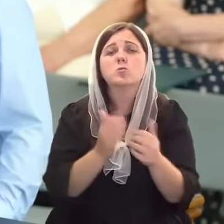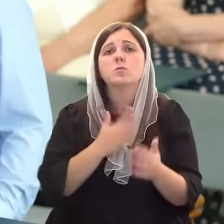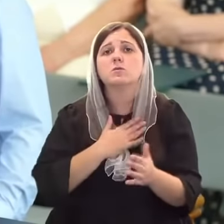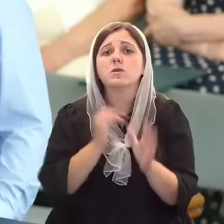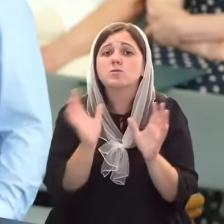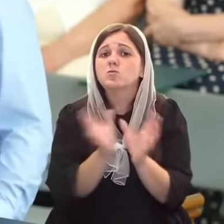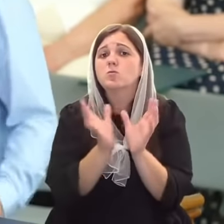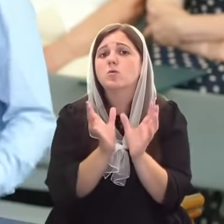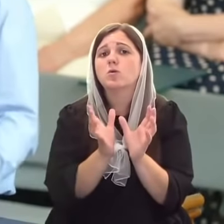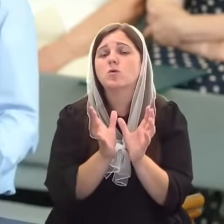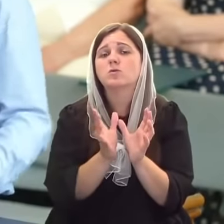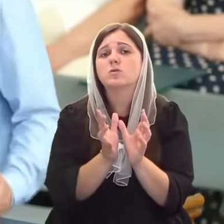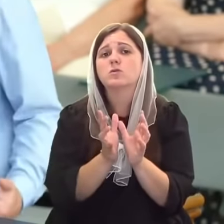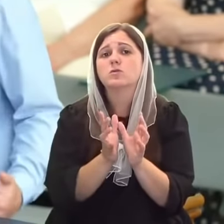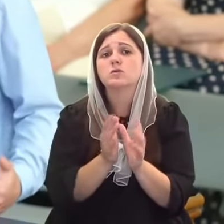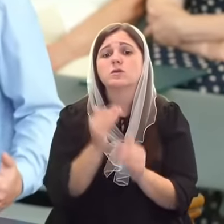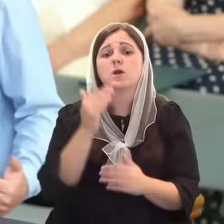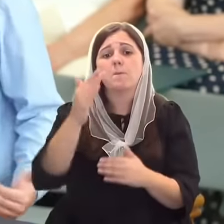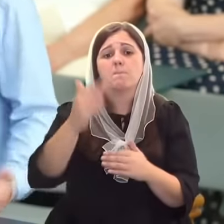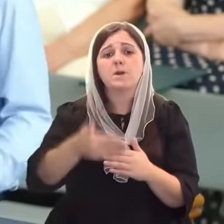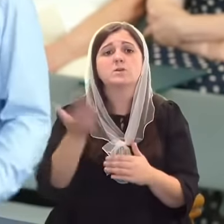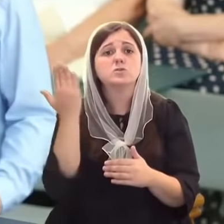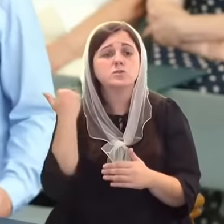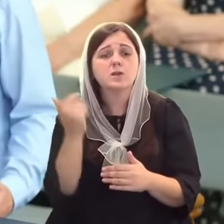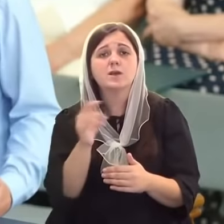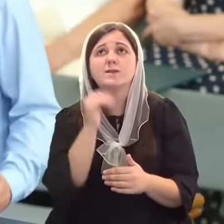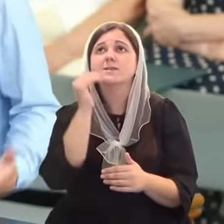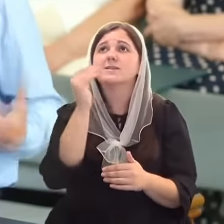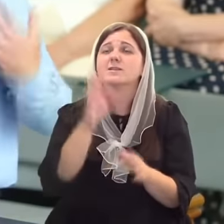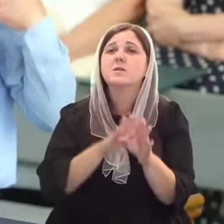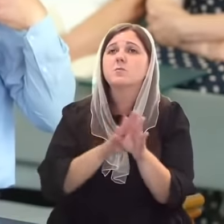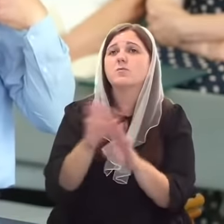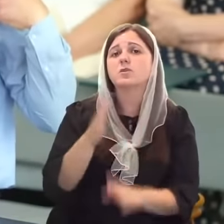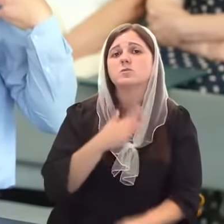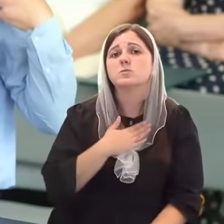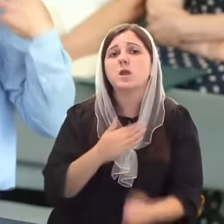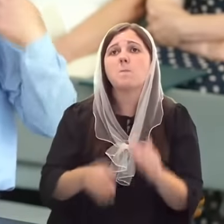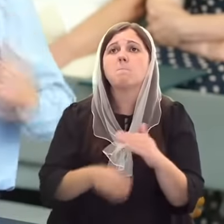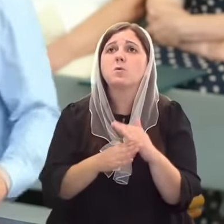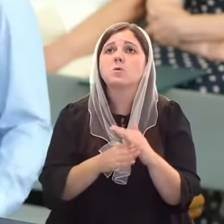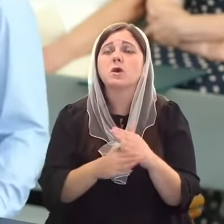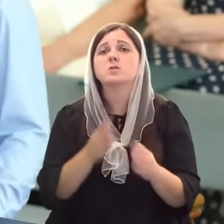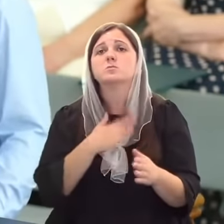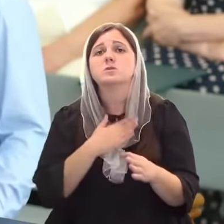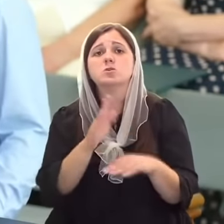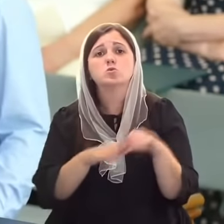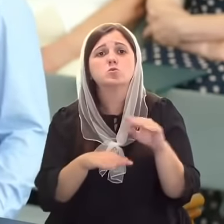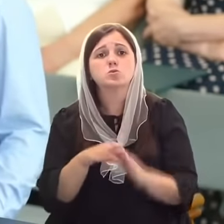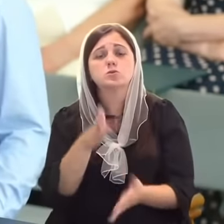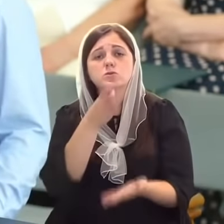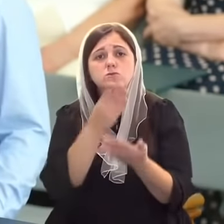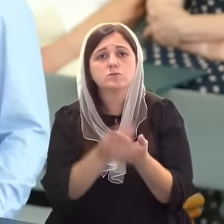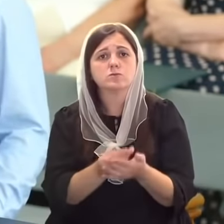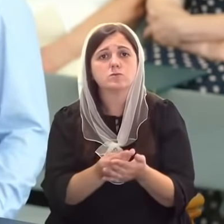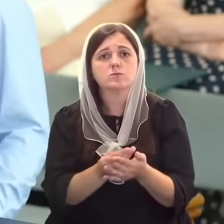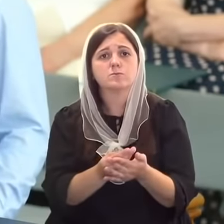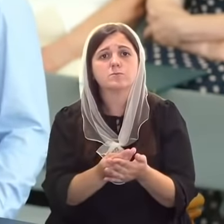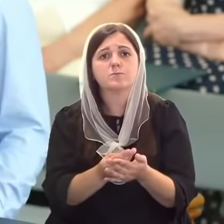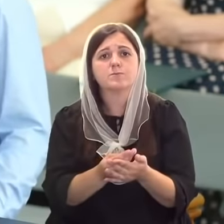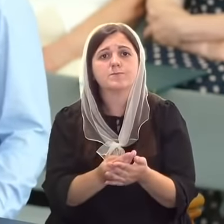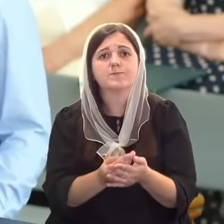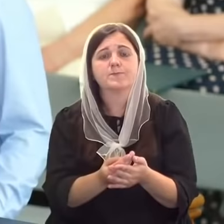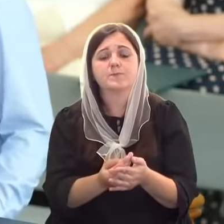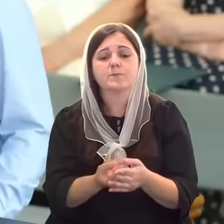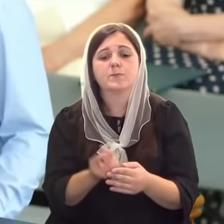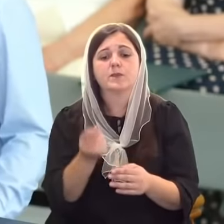сторон. Сзади и спереди Ты окружаешь меня и полагаешь на мне руку свою.